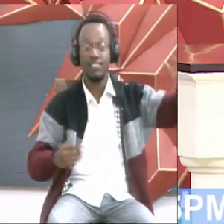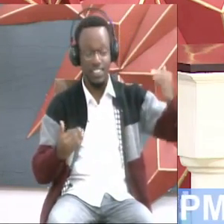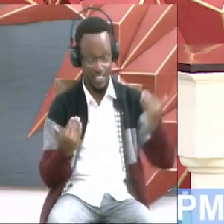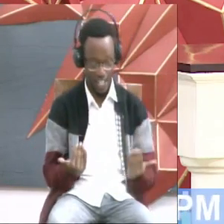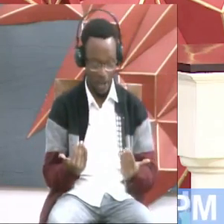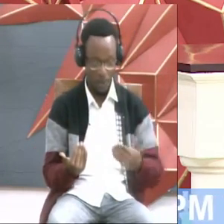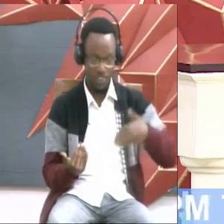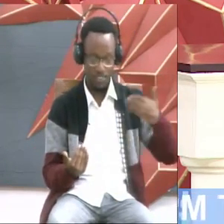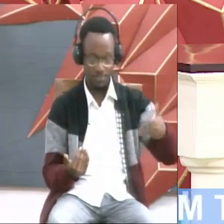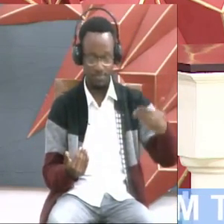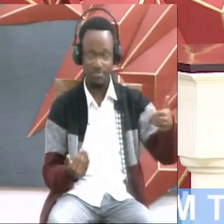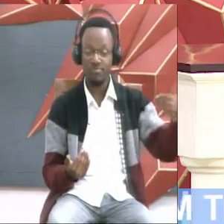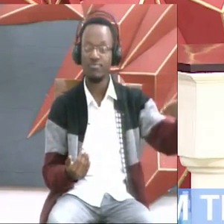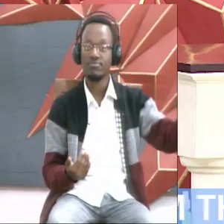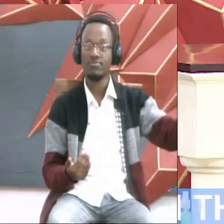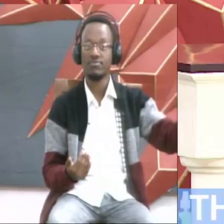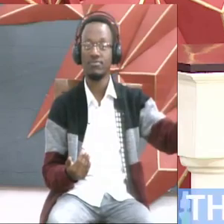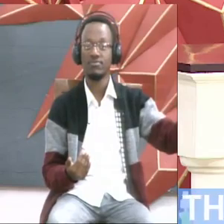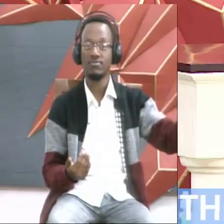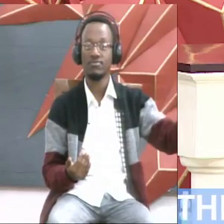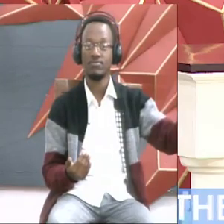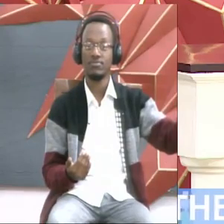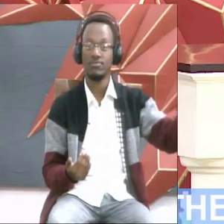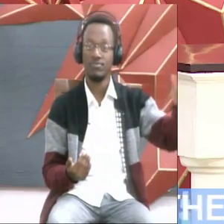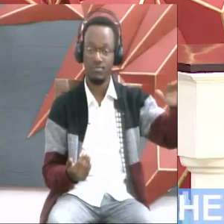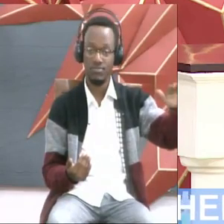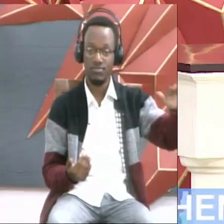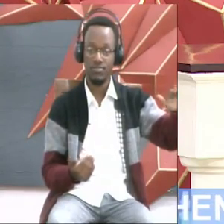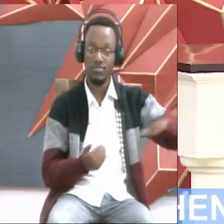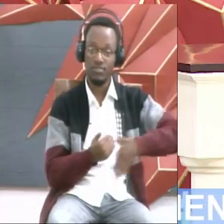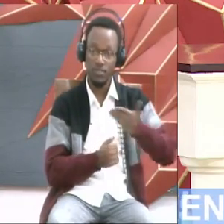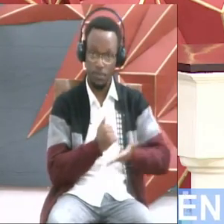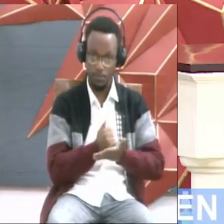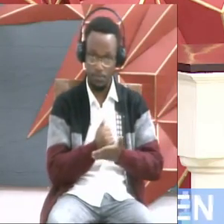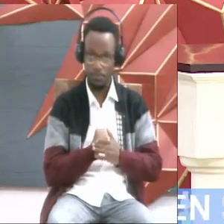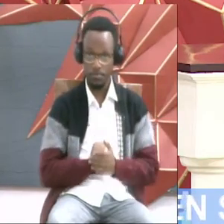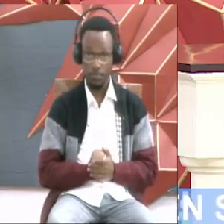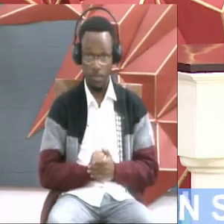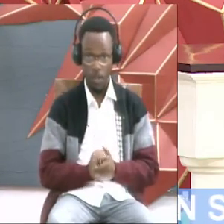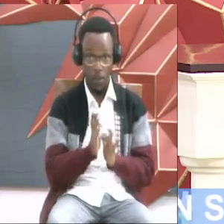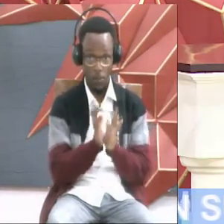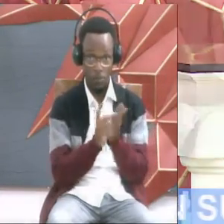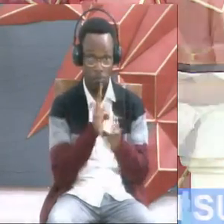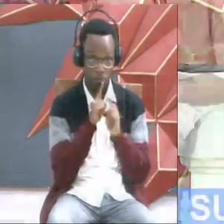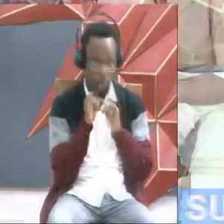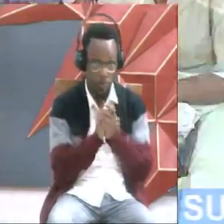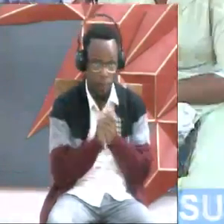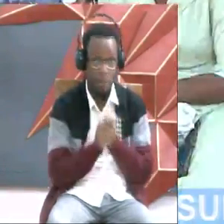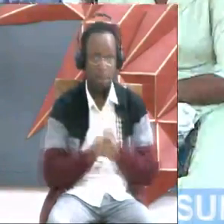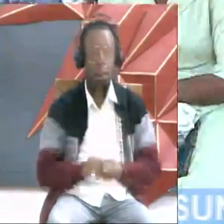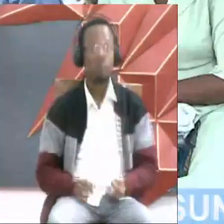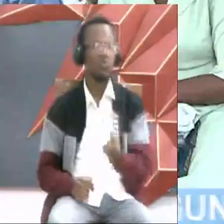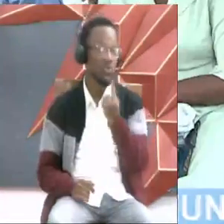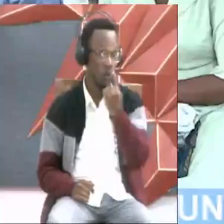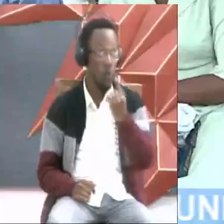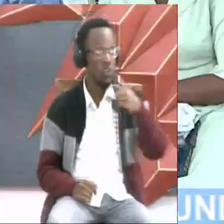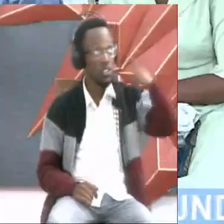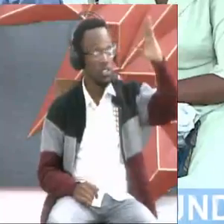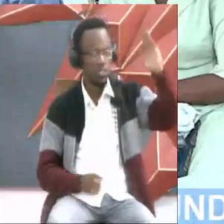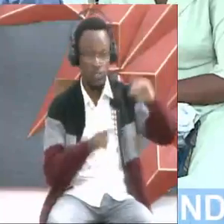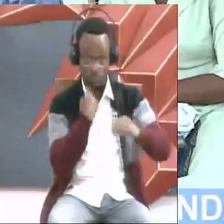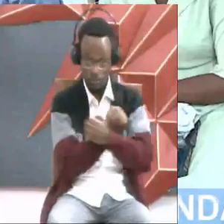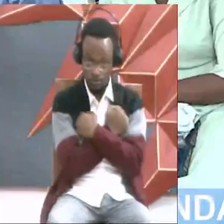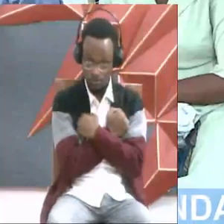bitazoshira amen Imana ihimbazwe bivuze ngo umwe dukunda